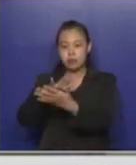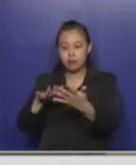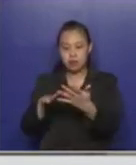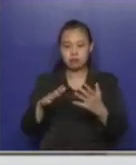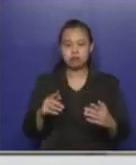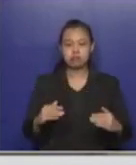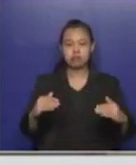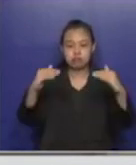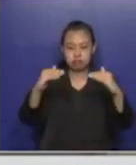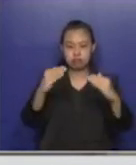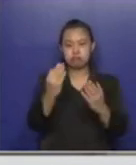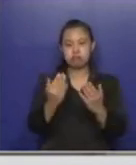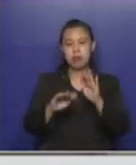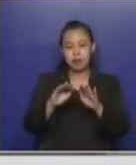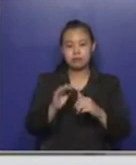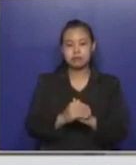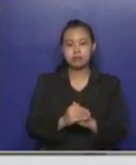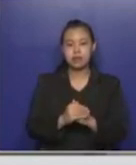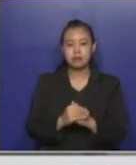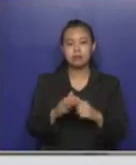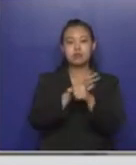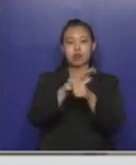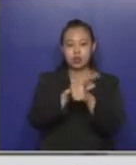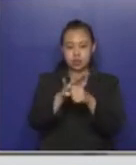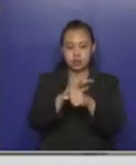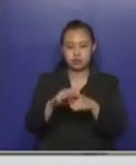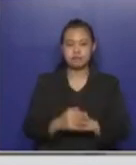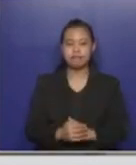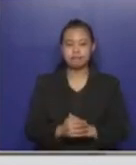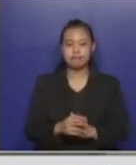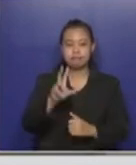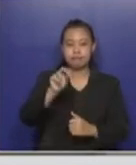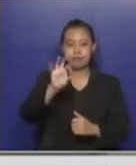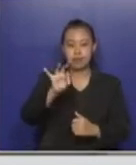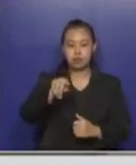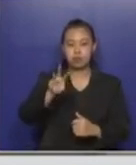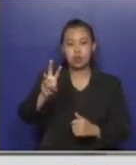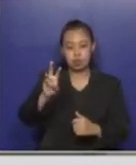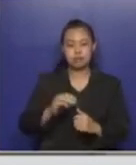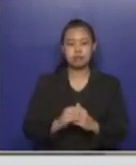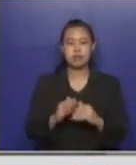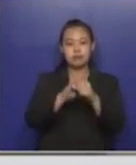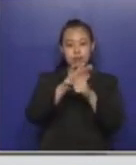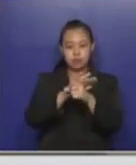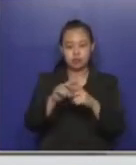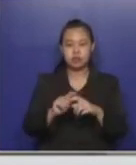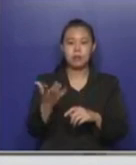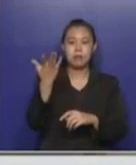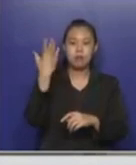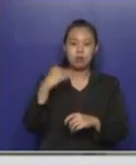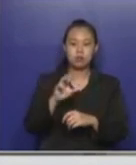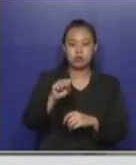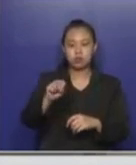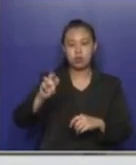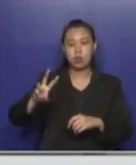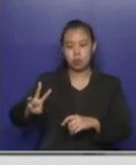ะคะซึ่งก็ถือว่าเป็นตัวเลขที่ไม่น้อยนะคะแล้วก็วันนั้นเนี่ยณวันนั้นเนี่ยสสว.